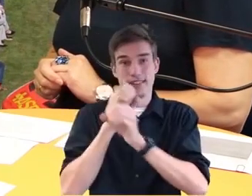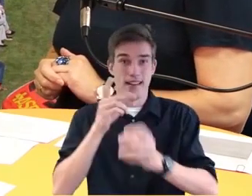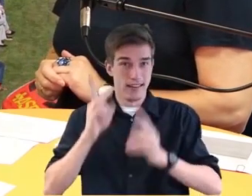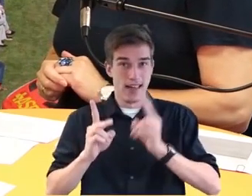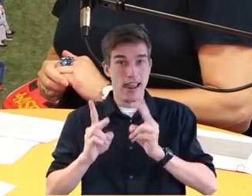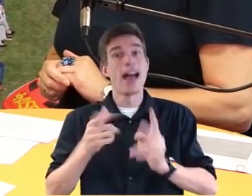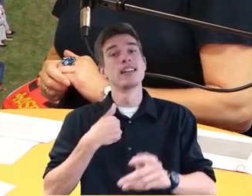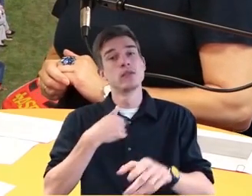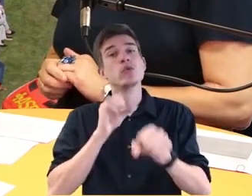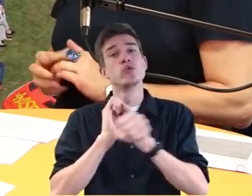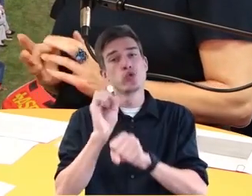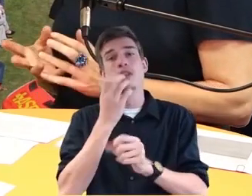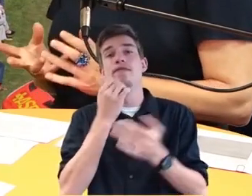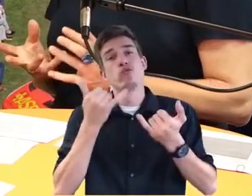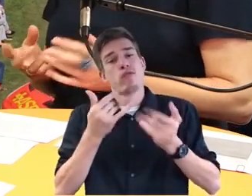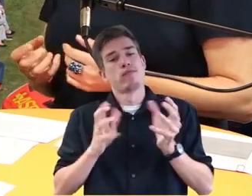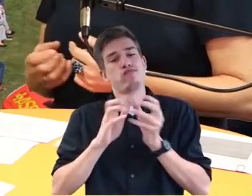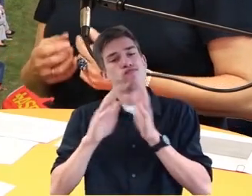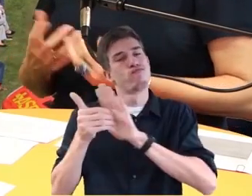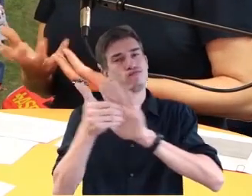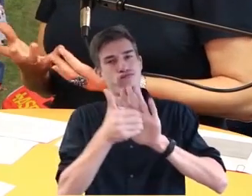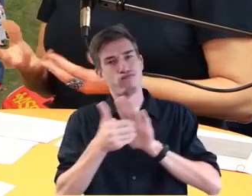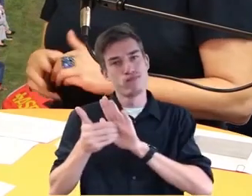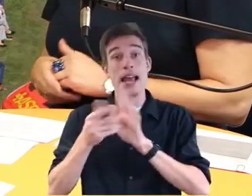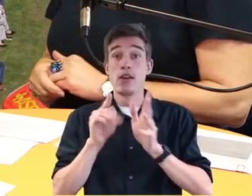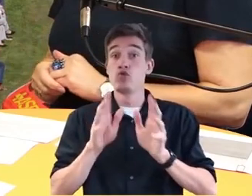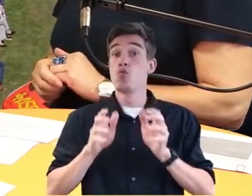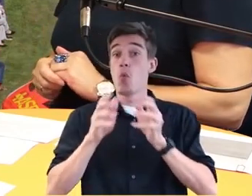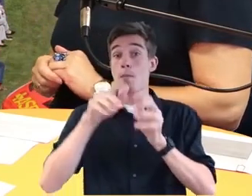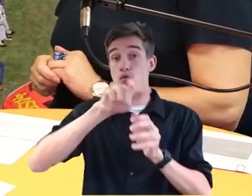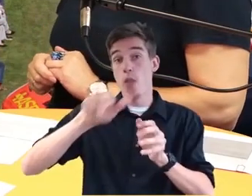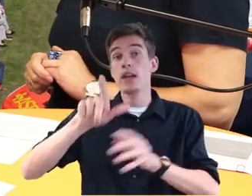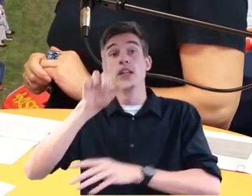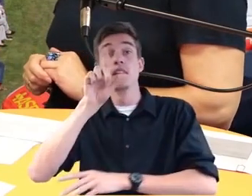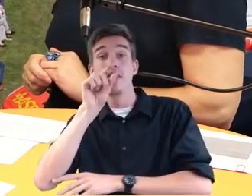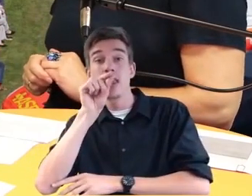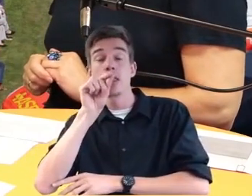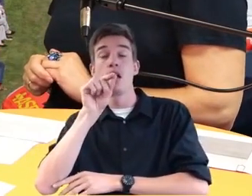haben ja gerade auch in unserer Community, darf ich jetzt mal sagen, auch auf Twitter,